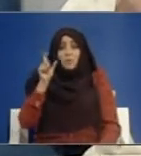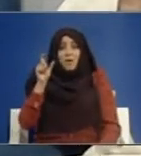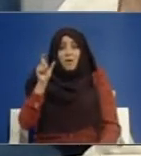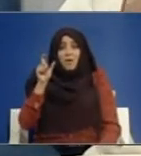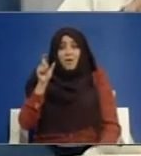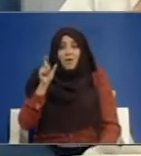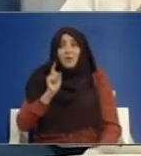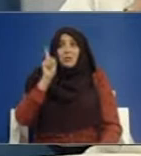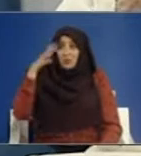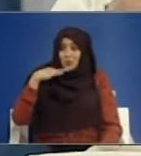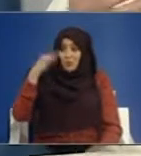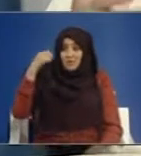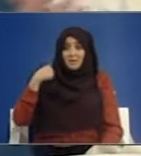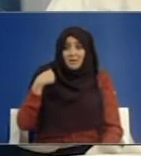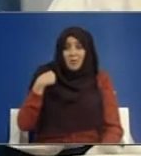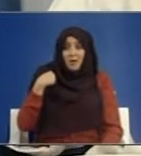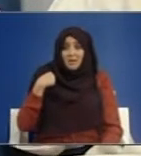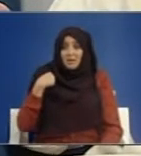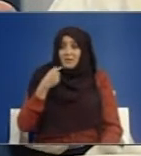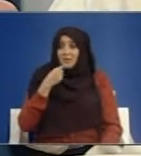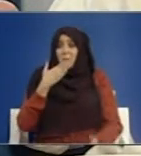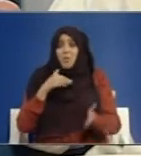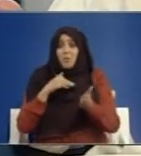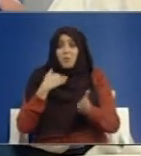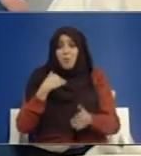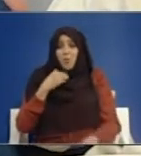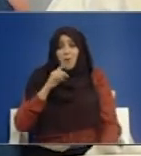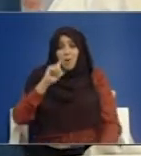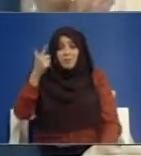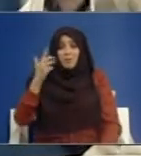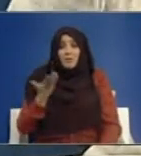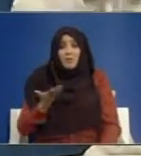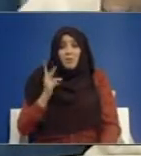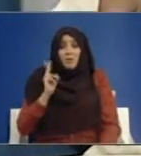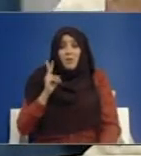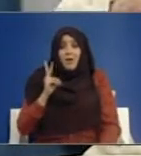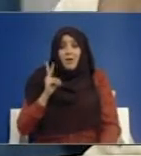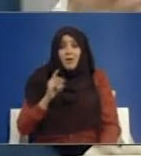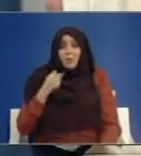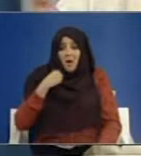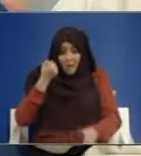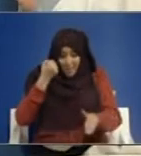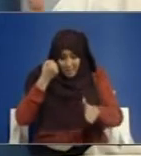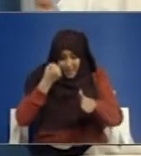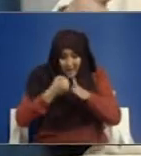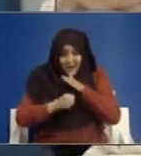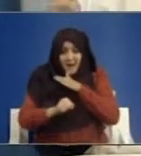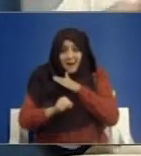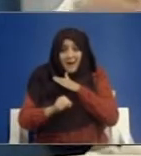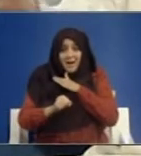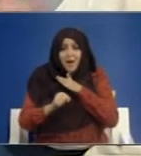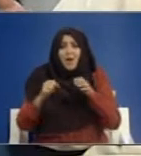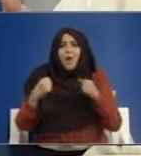باختياره لي الإسلام أنه فضلني على غيري. صح. لأن في اللحظة التي ولدت فيها أنا ولد